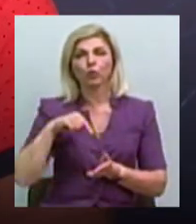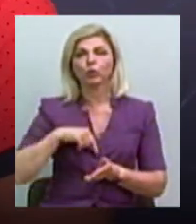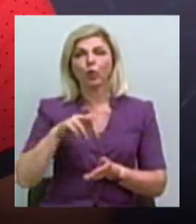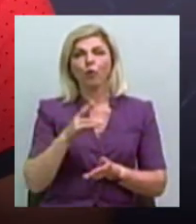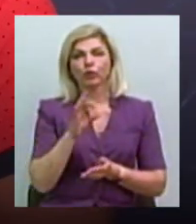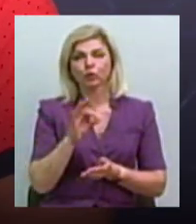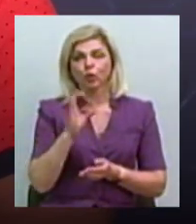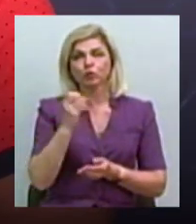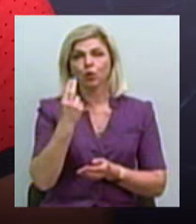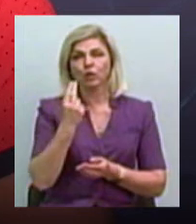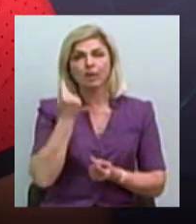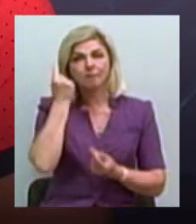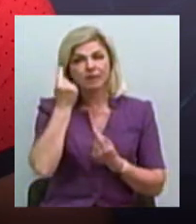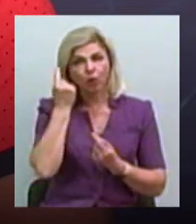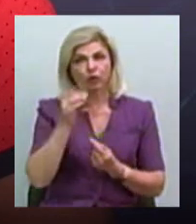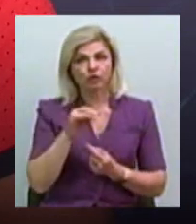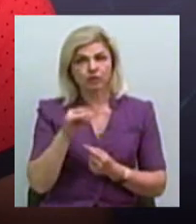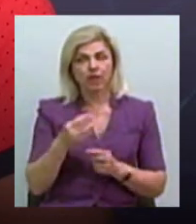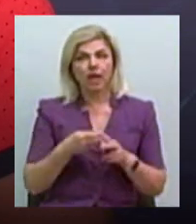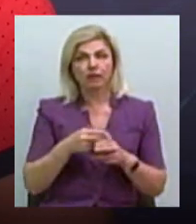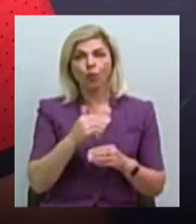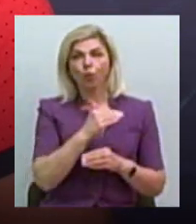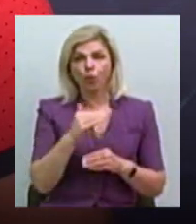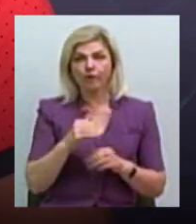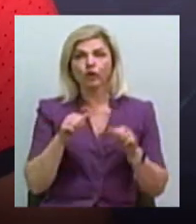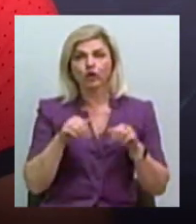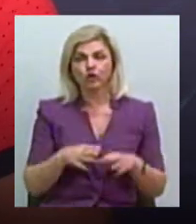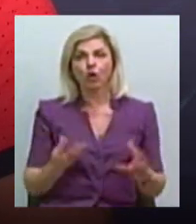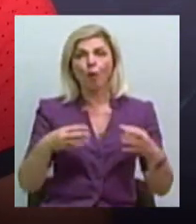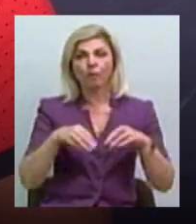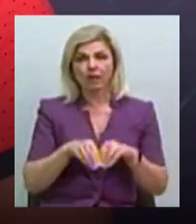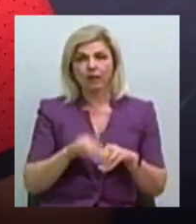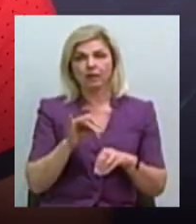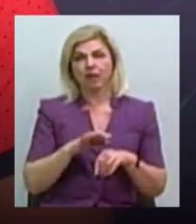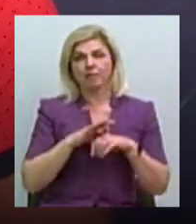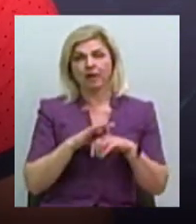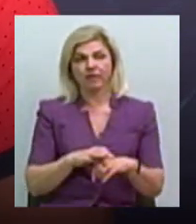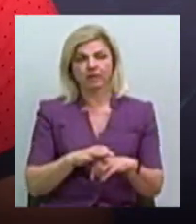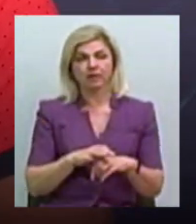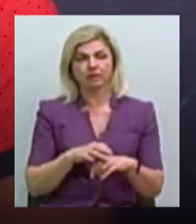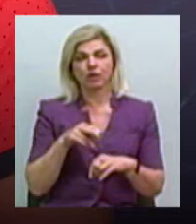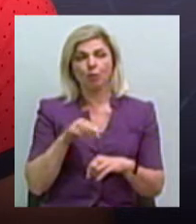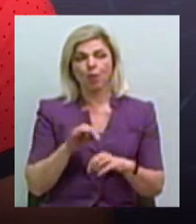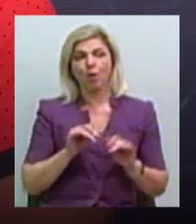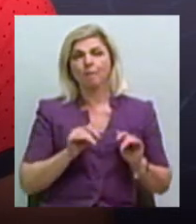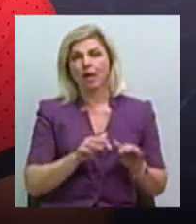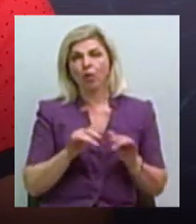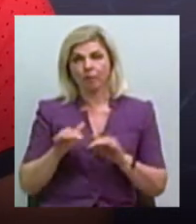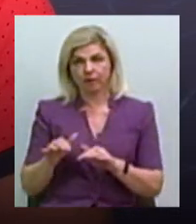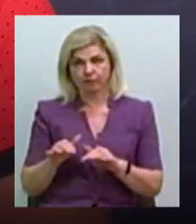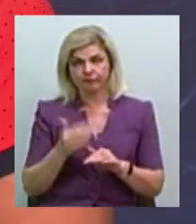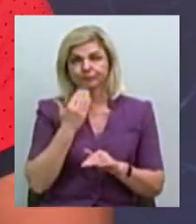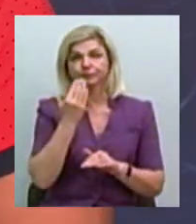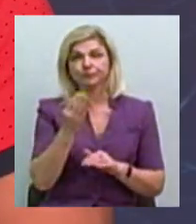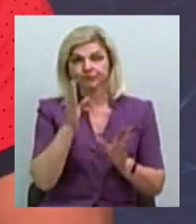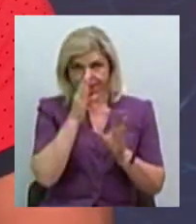социально и психологически. Мы на этом форуме решили объединить эти все сферы и проводить вот такое мероприятие. Удалось объединить